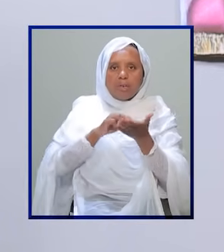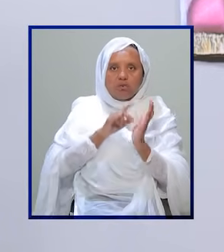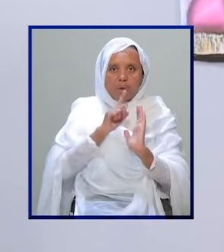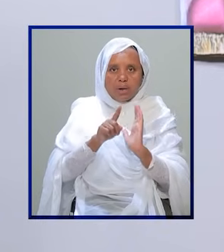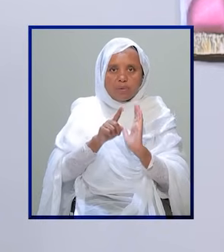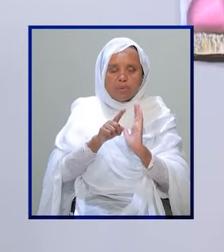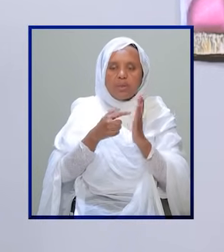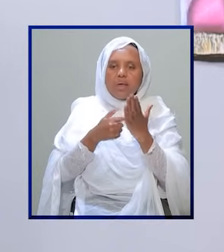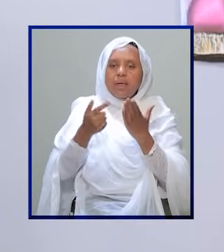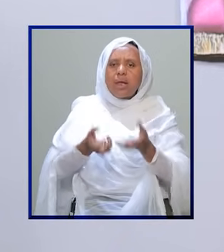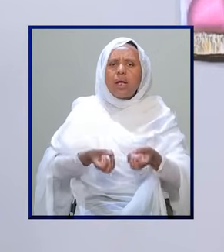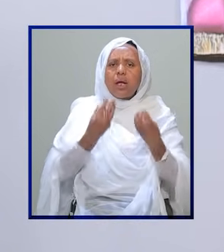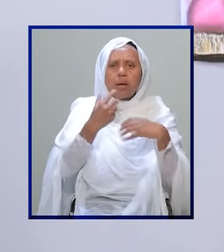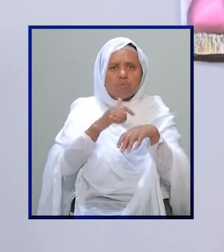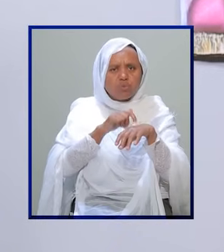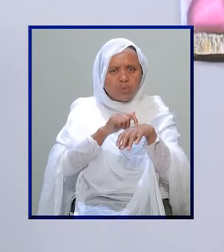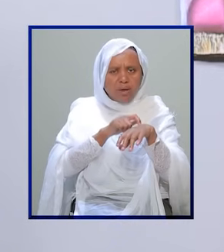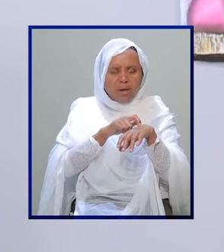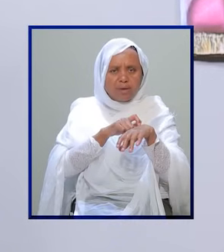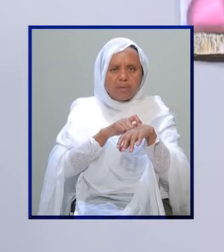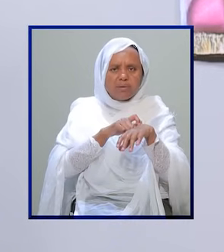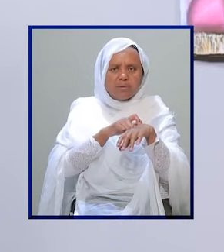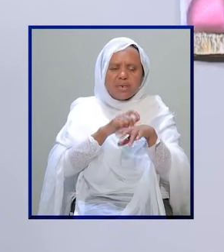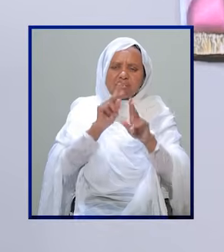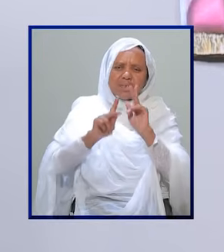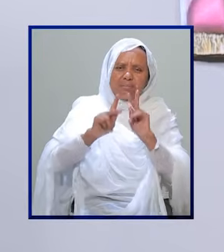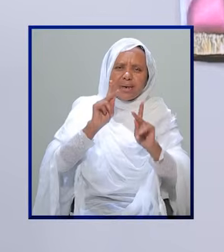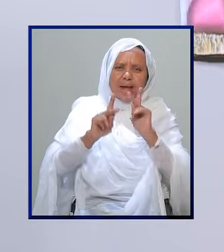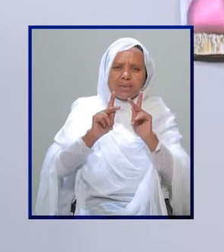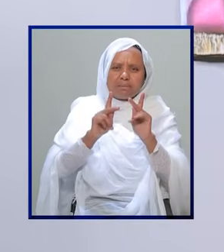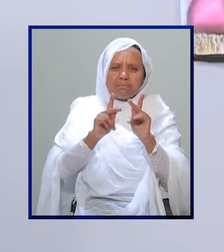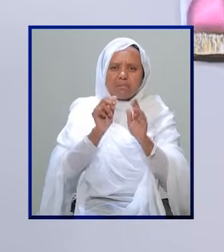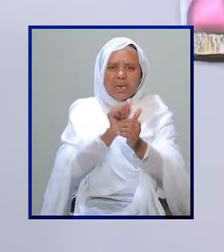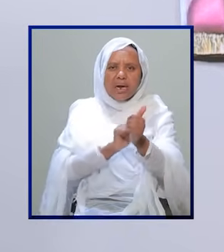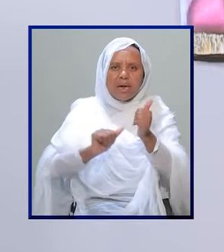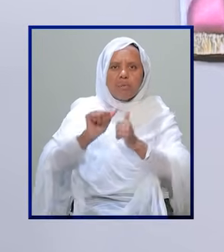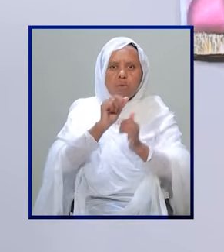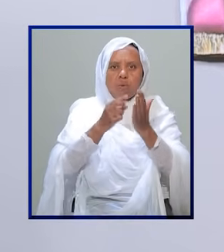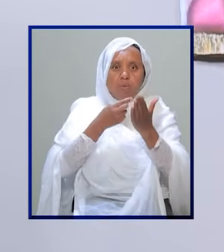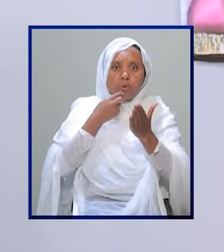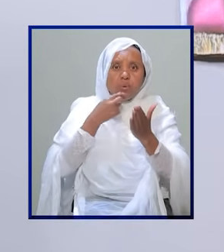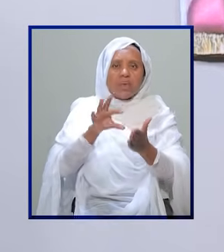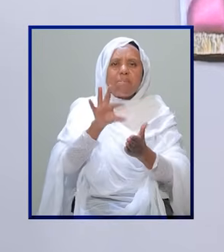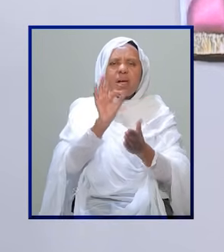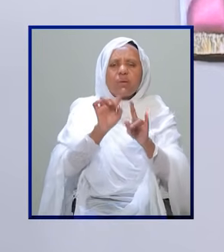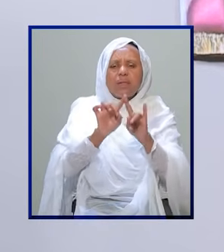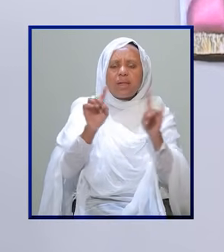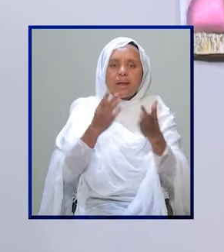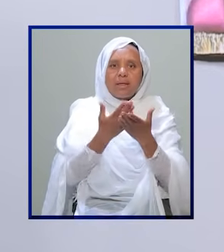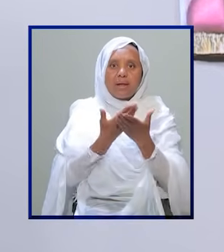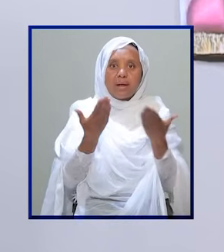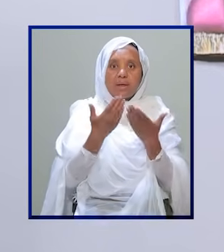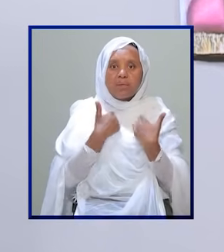ያለባቸው። ይሄ ብዙ ጊዜ ምእመናን እንደው ቀድሞ በመቆረብ የሚያገኙት የተለየ